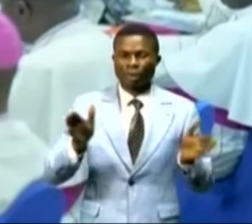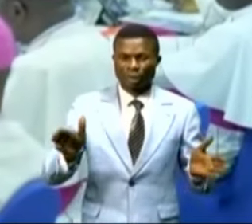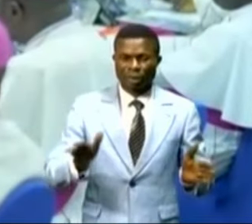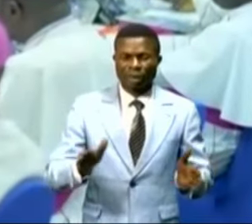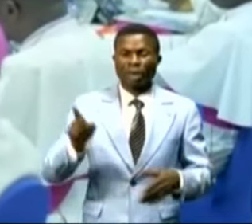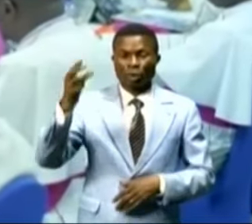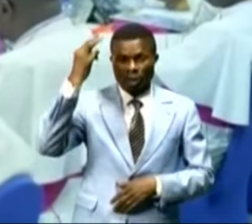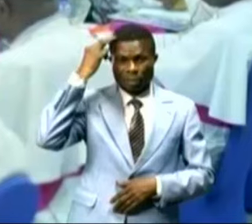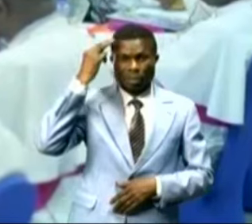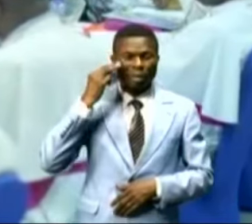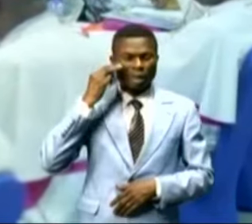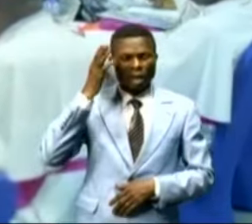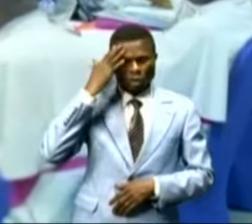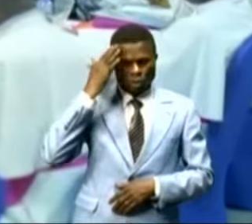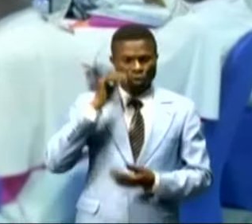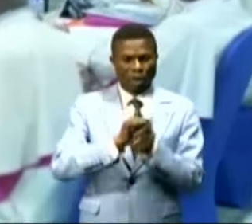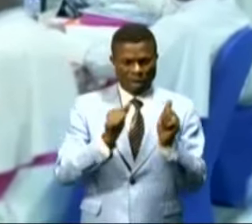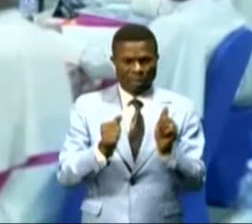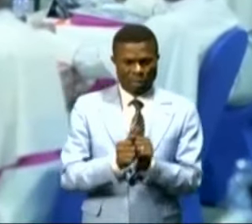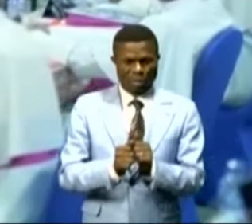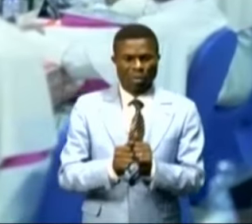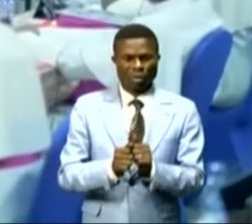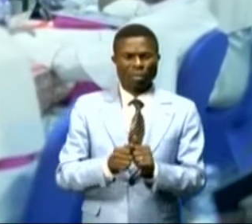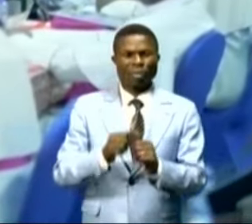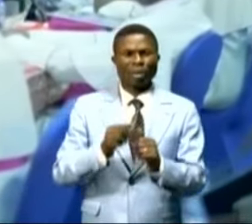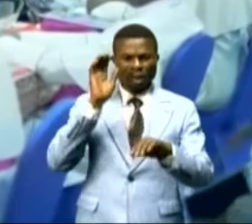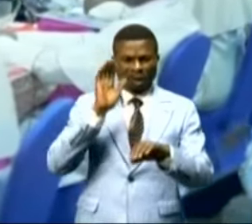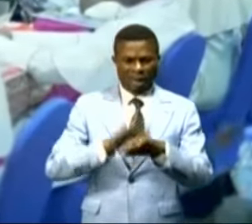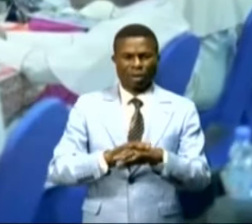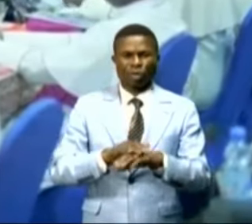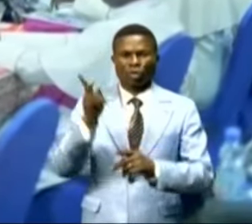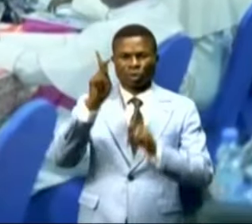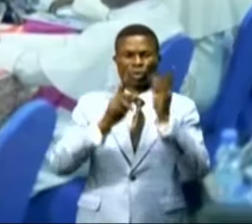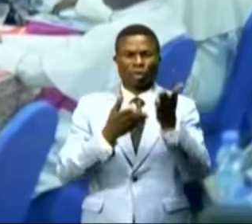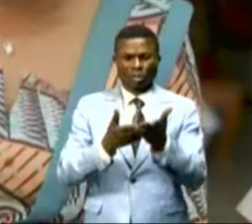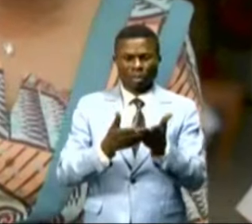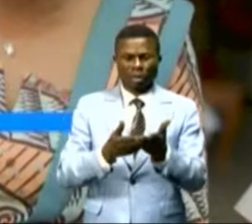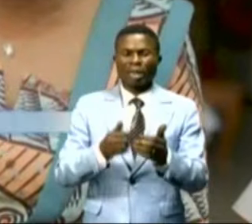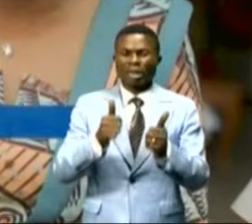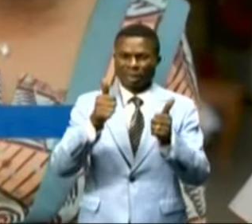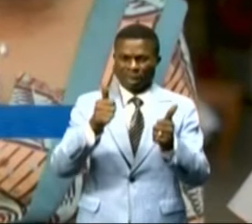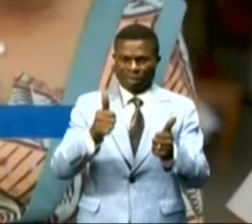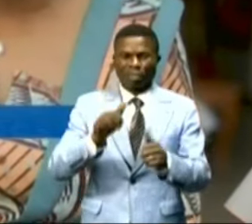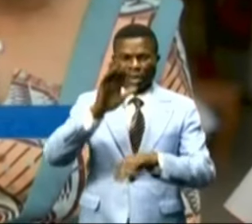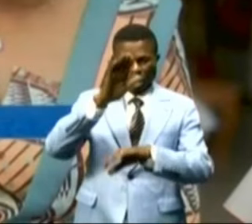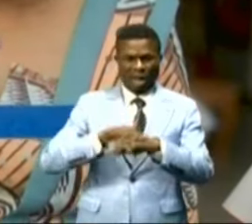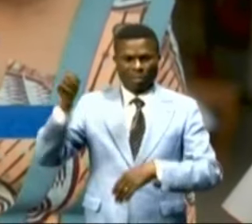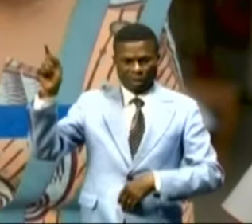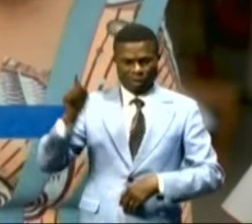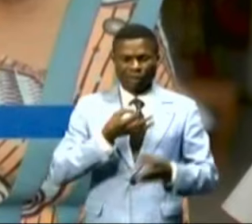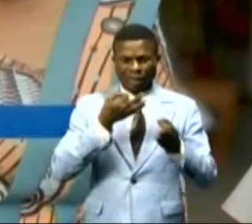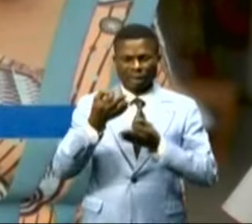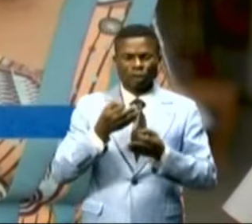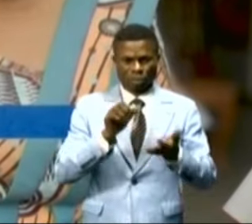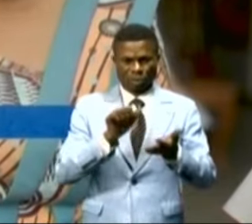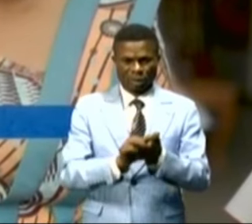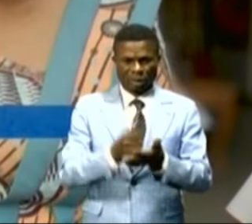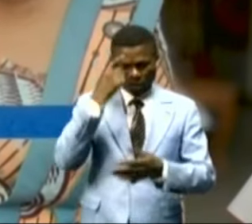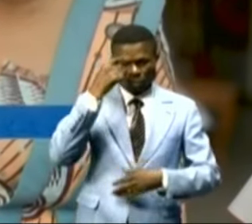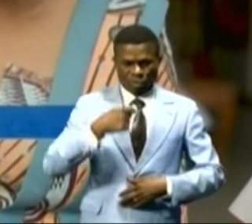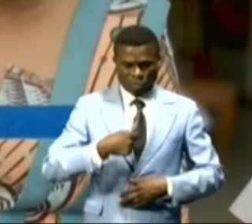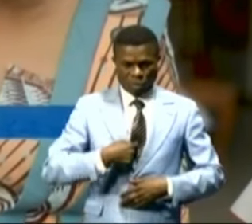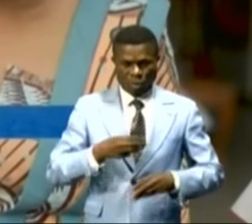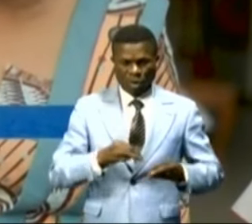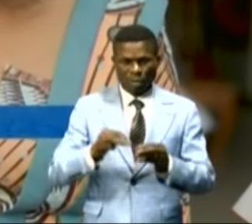connaissent les problèmes auxquels sont confrontées la population et c'est toujours bon de pouvoir les entendre. Et donc pour moi, c'était une manière